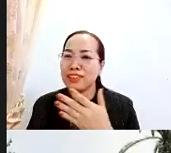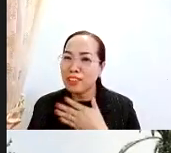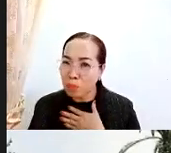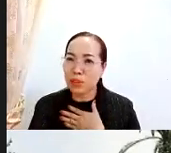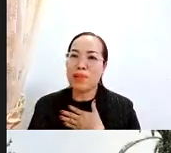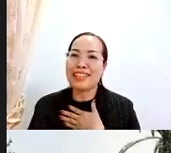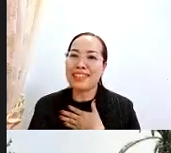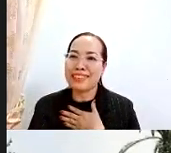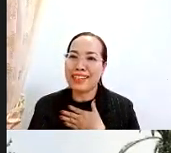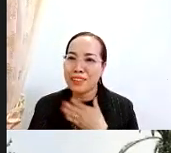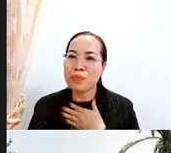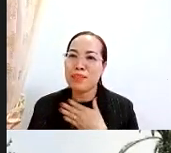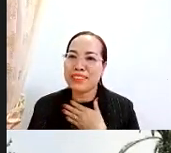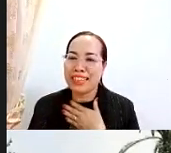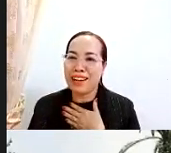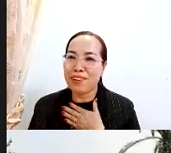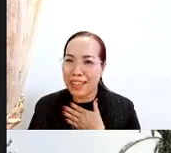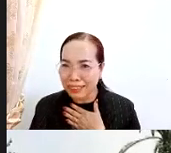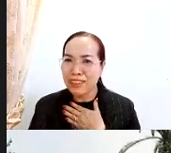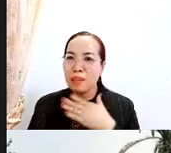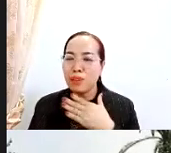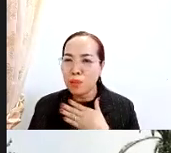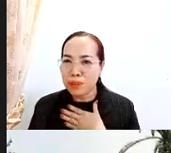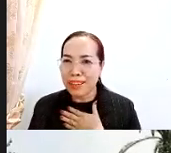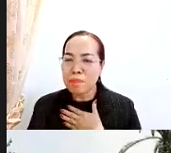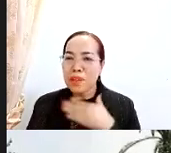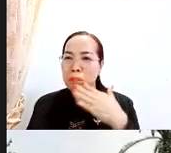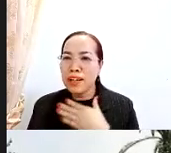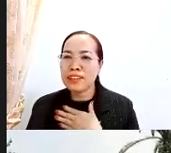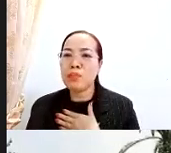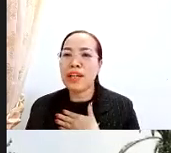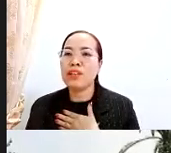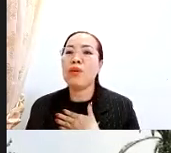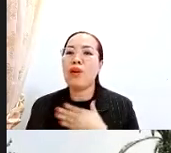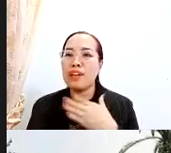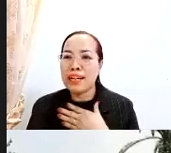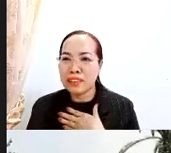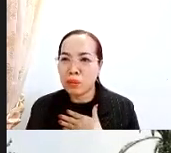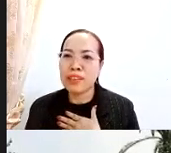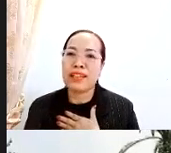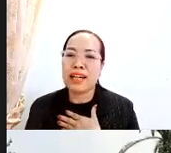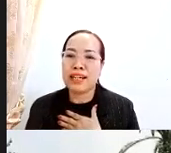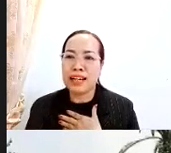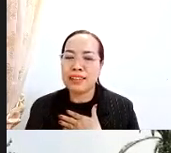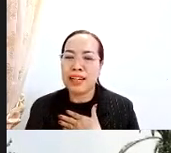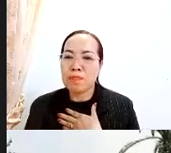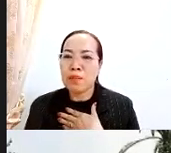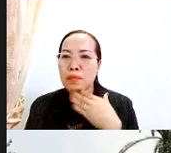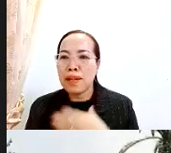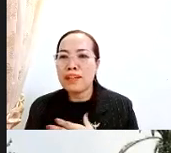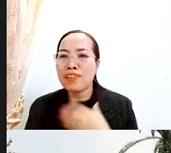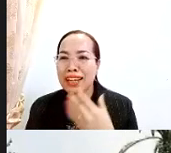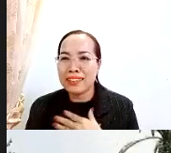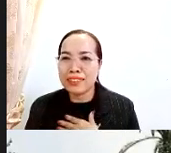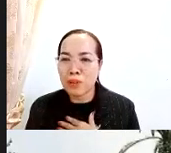chẳng nhóm sở máy khơi thác nhóm chứ mà chắc online mà rồi bà tê bê nhóm kênh đuộc của online nhóm nơi ta đà đà chà mình